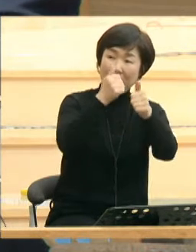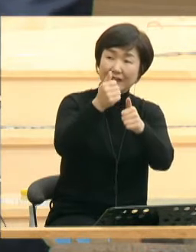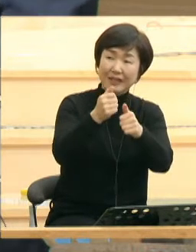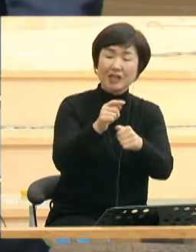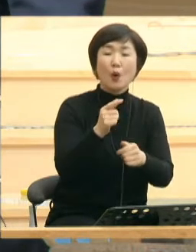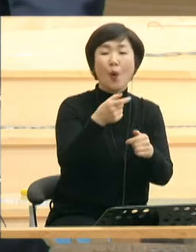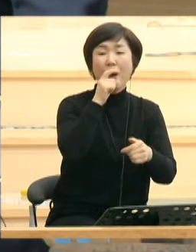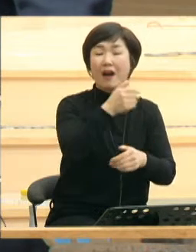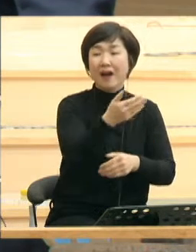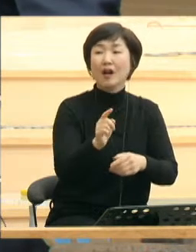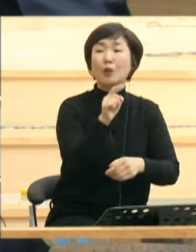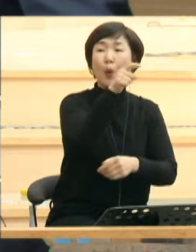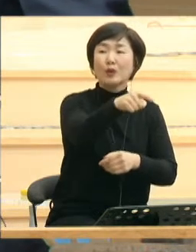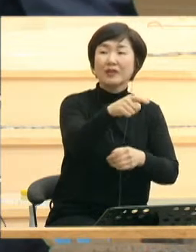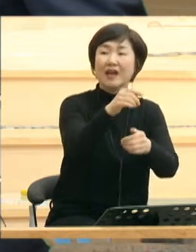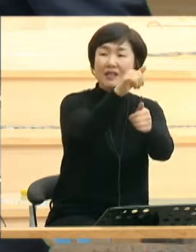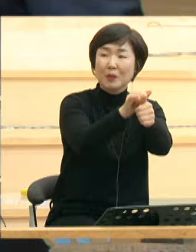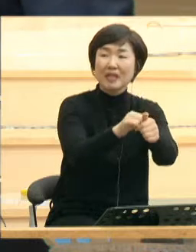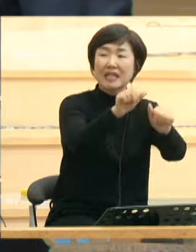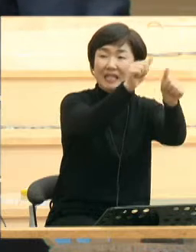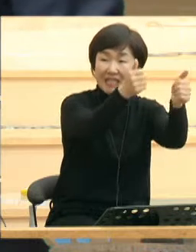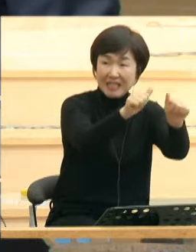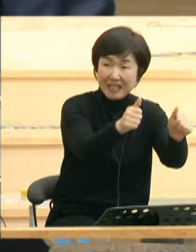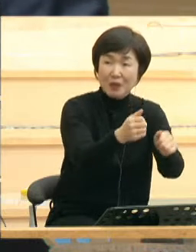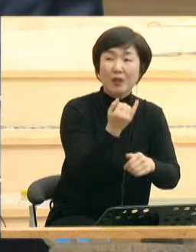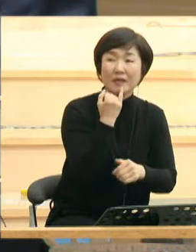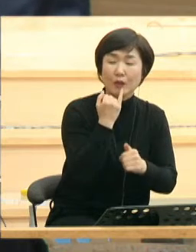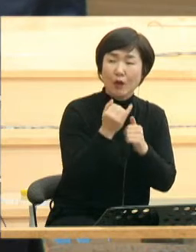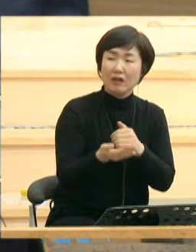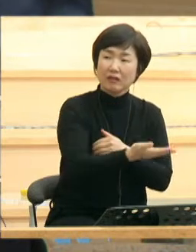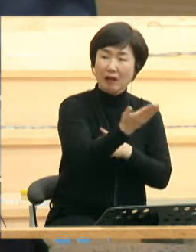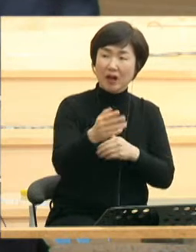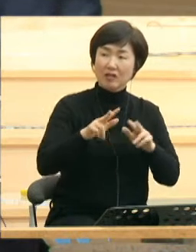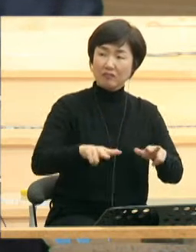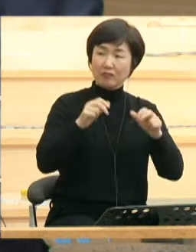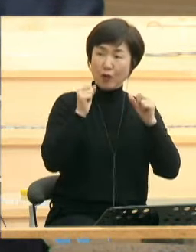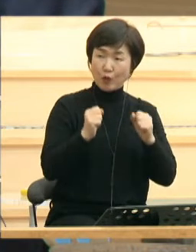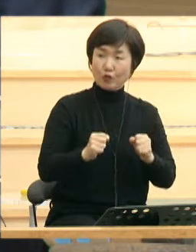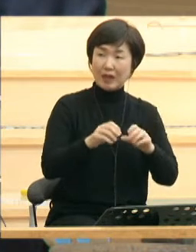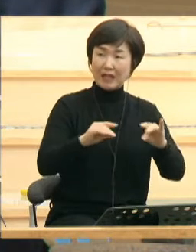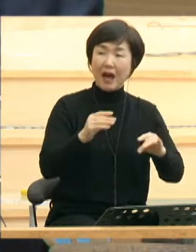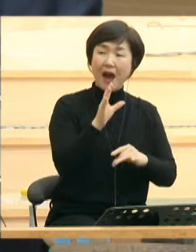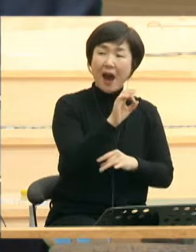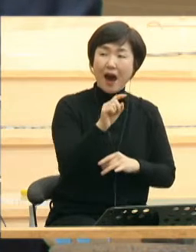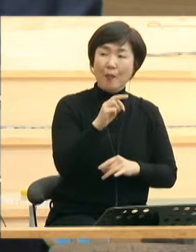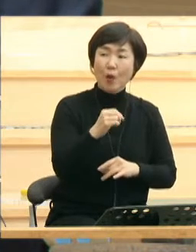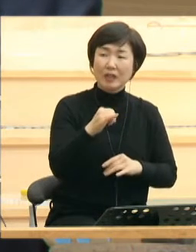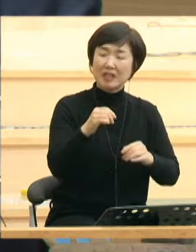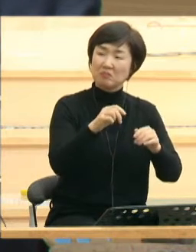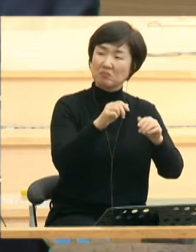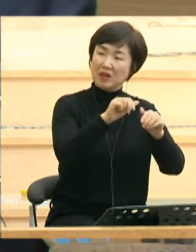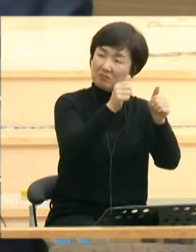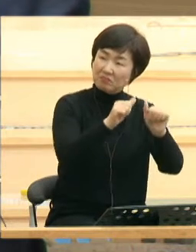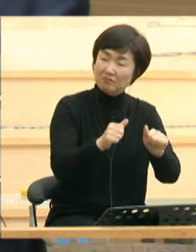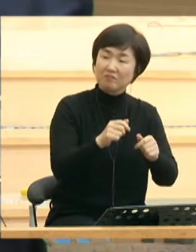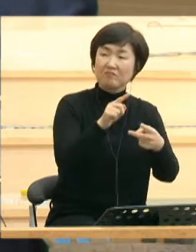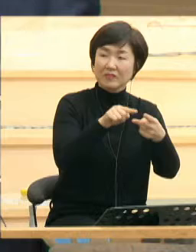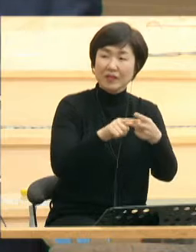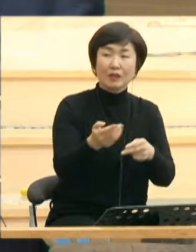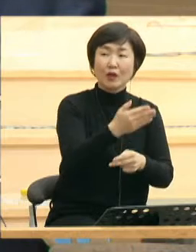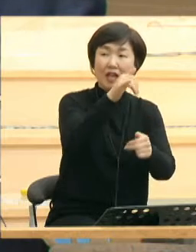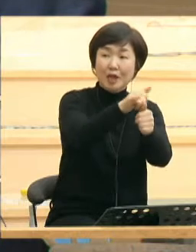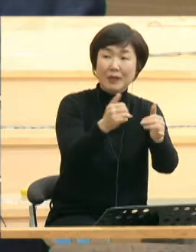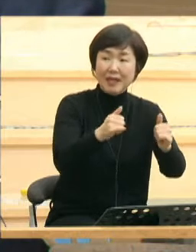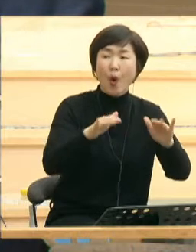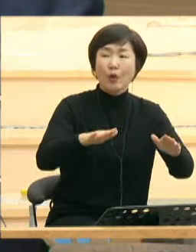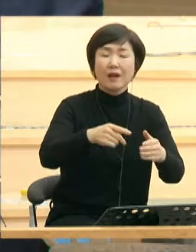저쪽에서 섬기던 신 들이 든지 또는 너희가 거주하는 땅에 있는 아모리 족속의 신들이 든지 너희가 숨길 자를